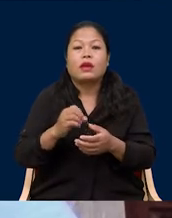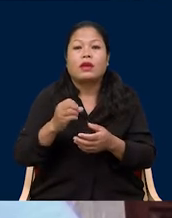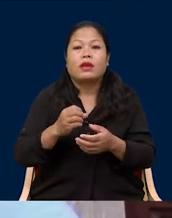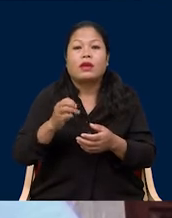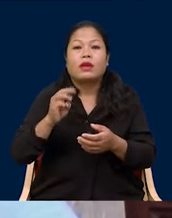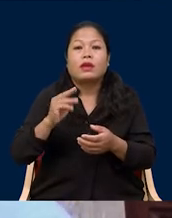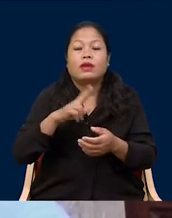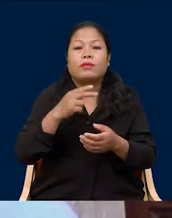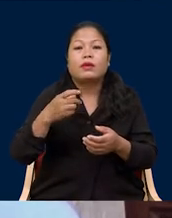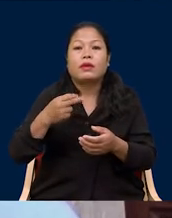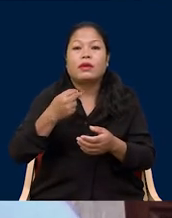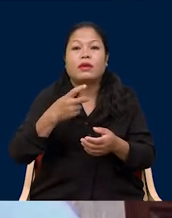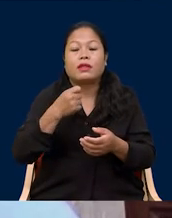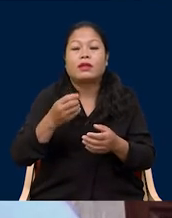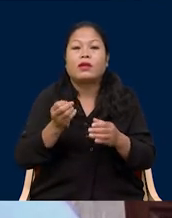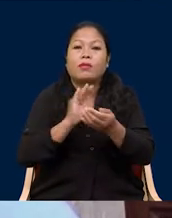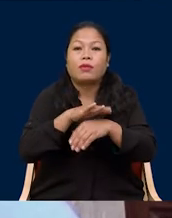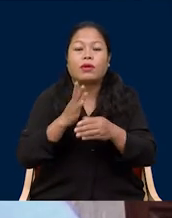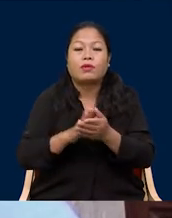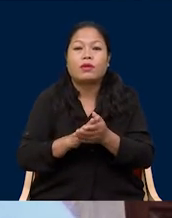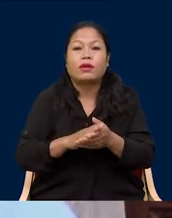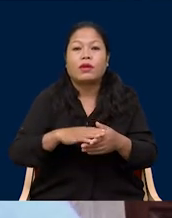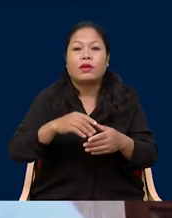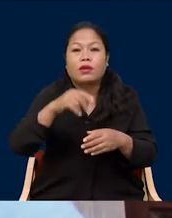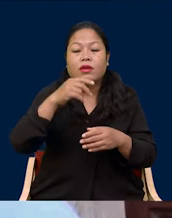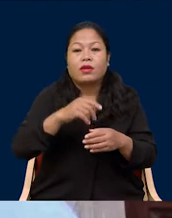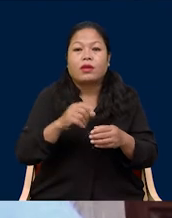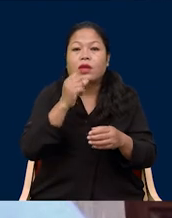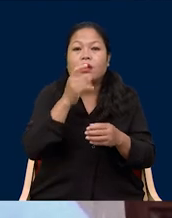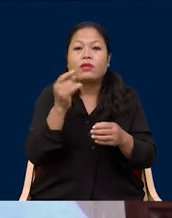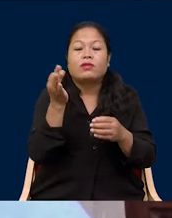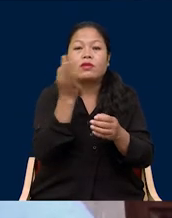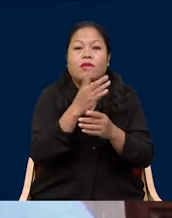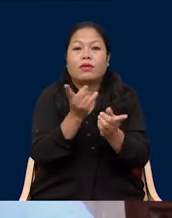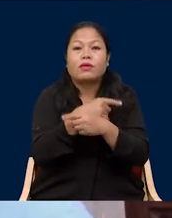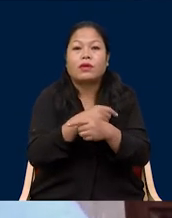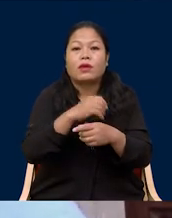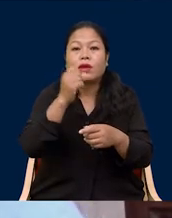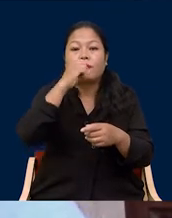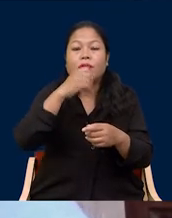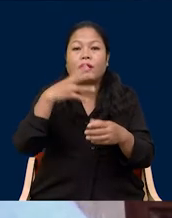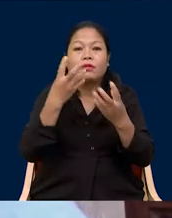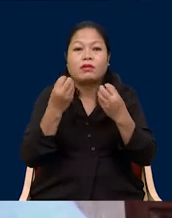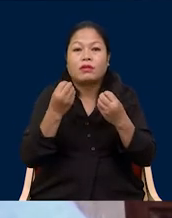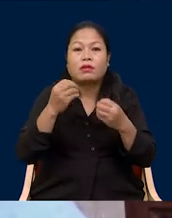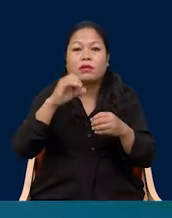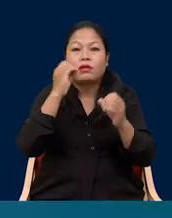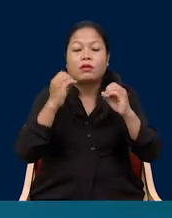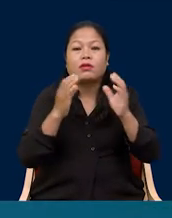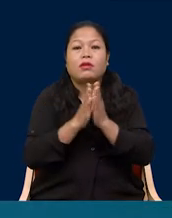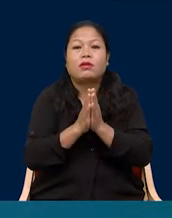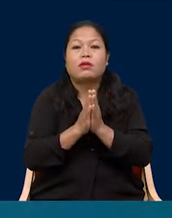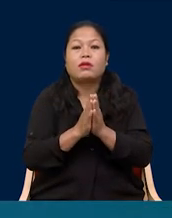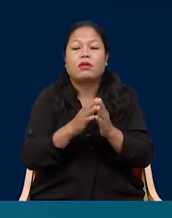मिथेन बढी हुन्छ होइन, त्यसको एउटा स्टडी पनि आएको छ। तर कहिलेकाहीँ के हुन्छ भन्दाखेरि जलवायु परिवर्तनको असरले गर्दा पानी नै नहुने कारणले गर्दा हामी